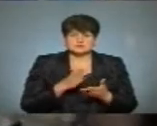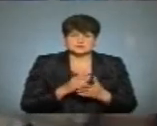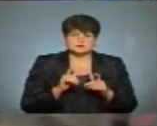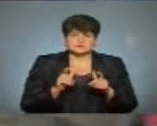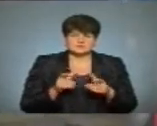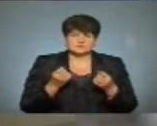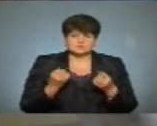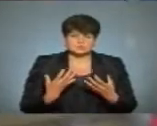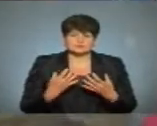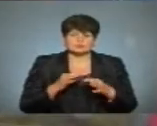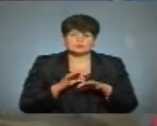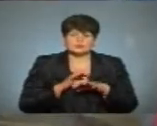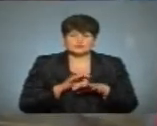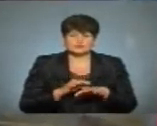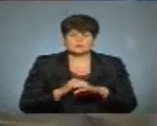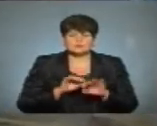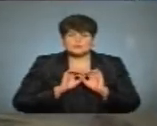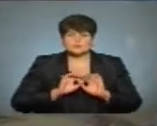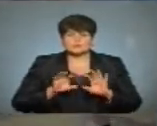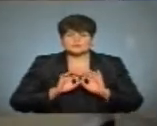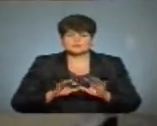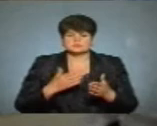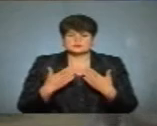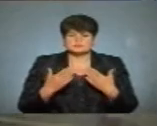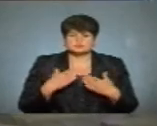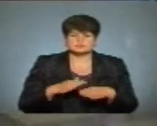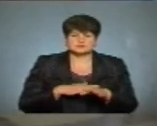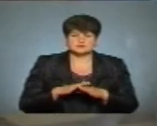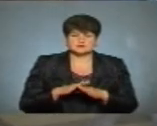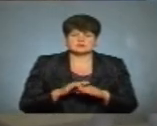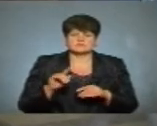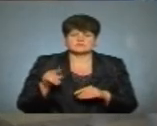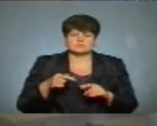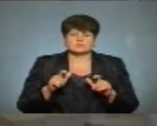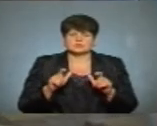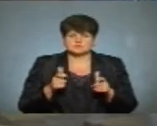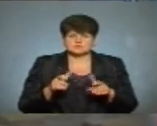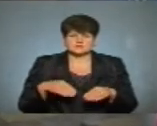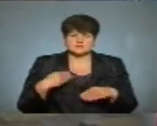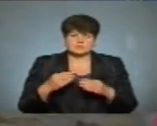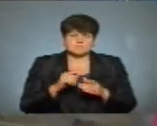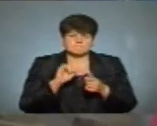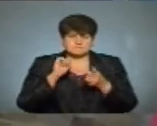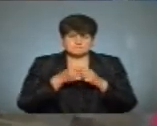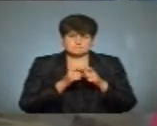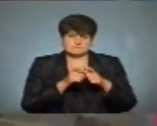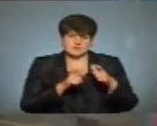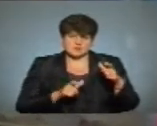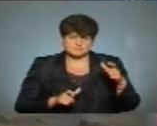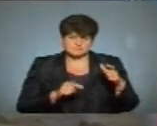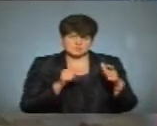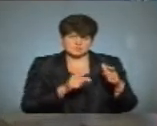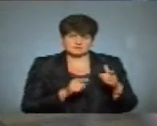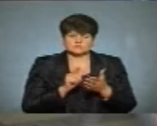такі профілактичні бесіди щодо дотримання вимог карантину. І дамо вам такі от пам'ятки, щоб ви